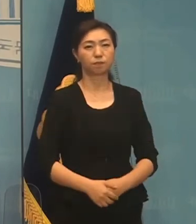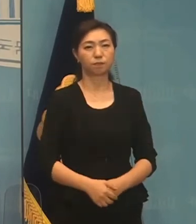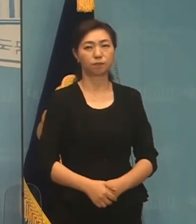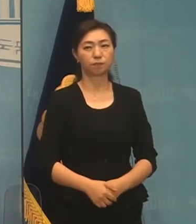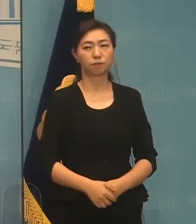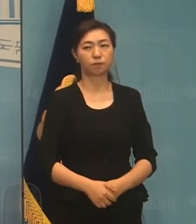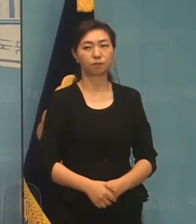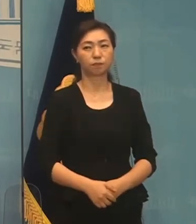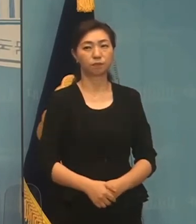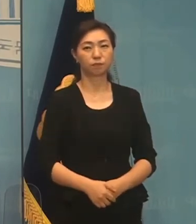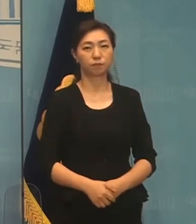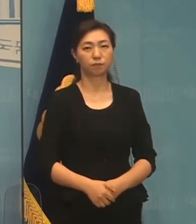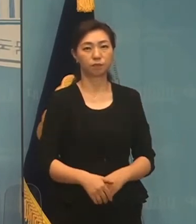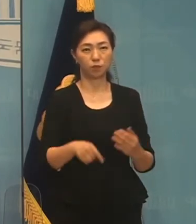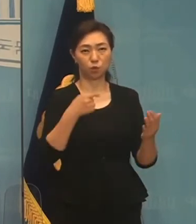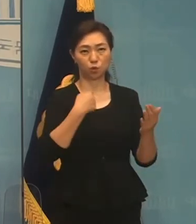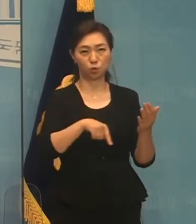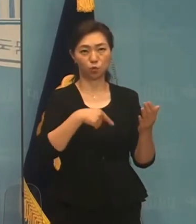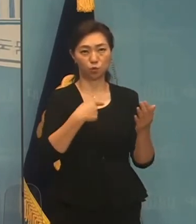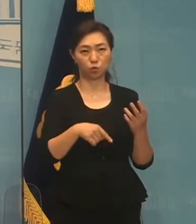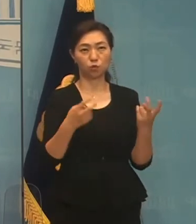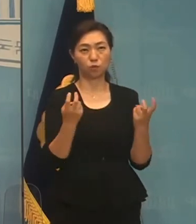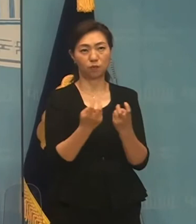교육 대책.